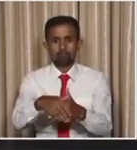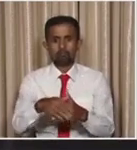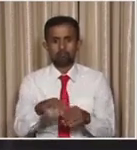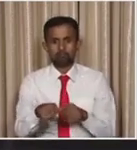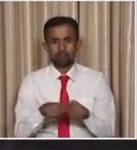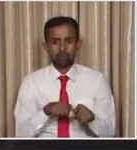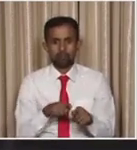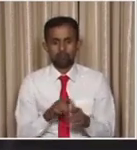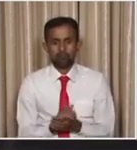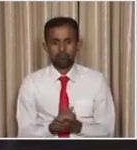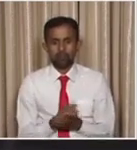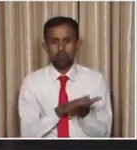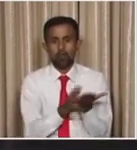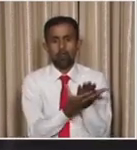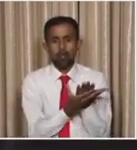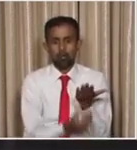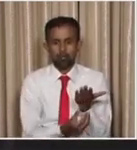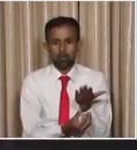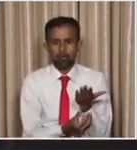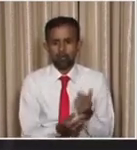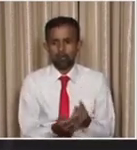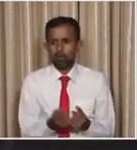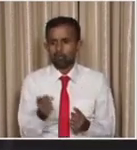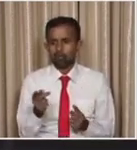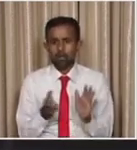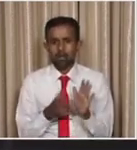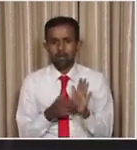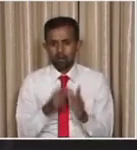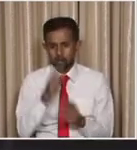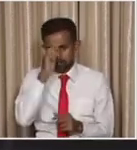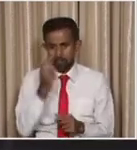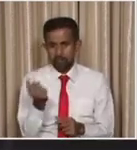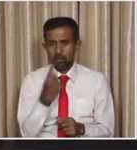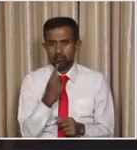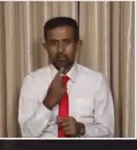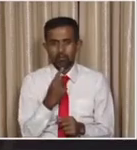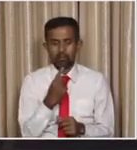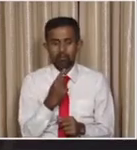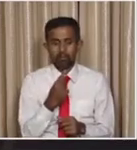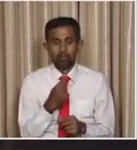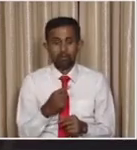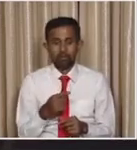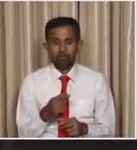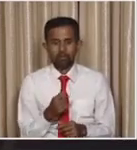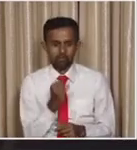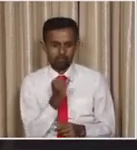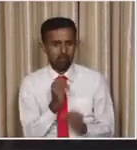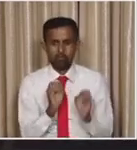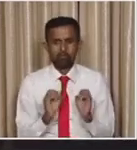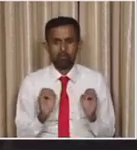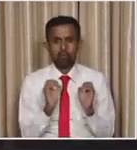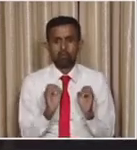काम कॉपिया किला पंद्रह का नामल मानसित मार किले तो दिगुआ तमाई क्या भाई नारक लक्षण है अपने